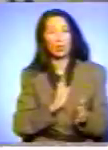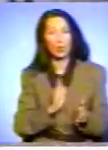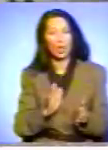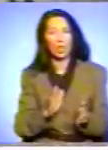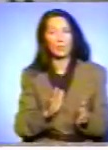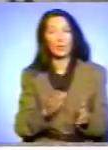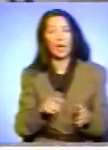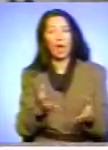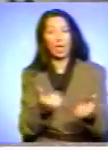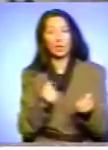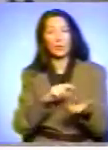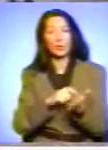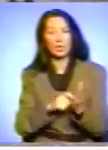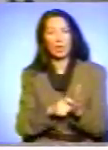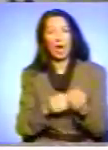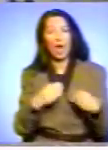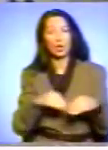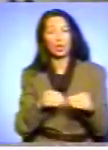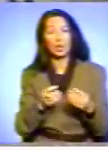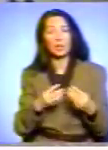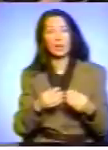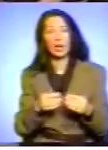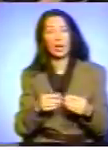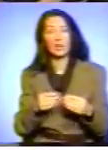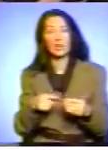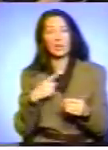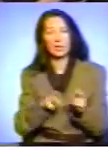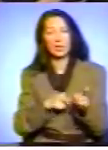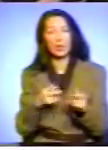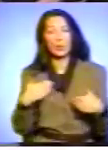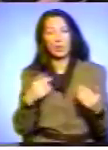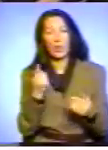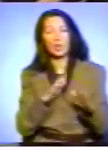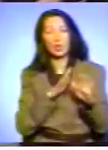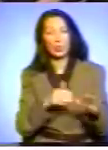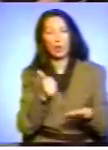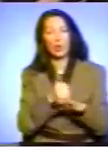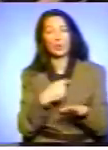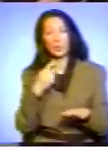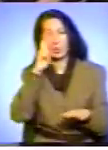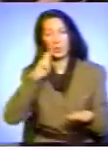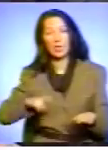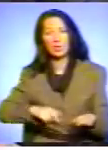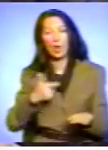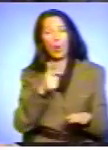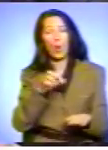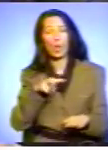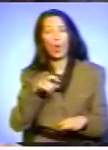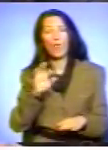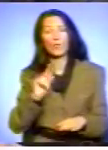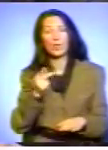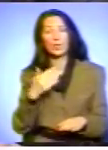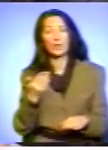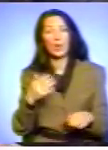З отриманням житла родини залізничників привітав перший заступник голови обласної державної адміністрації Микола Головач. Ви професіонали,